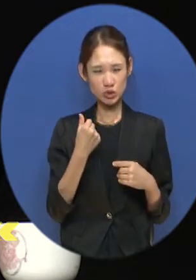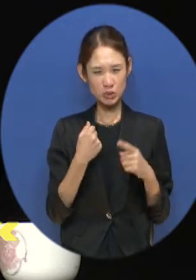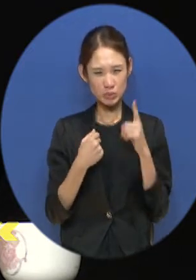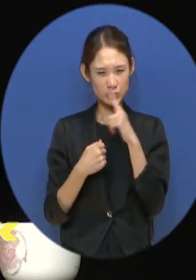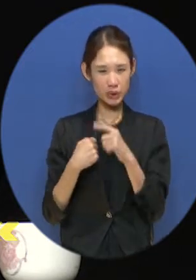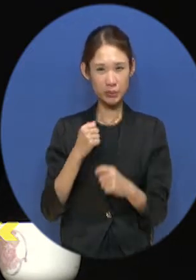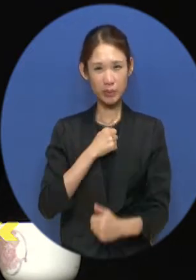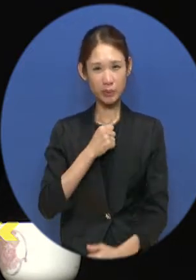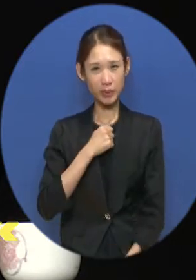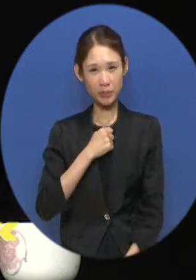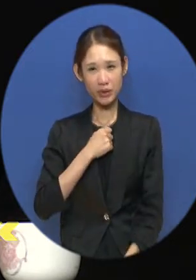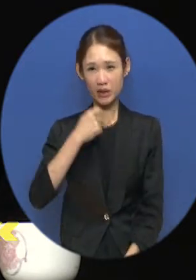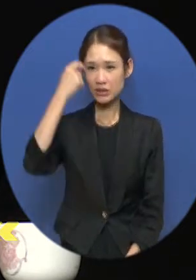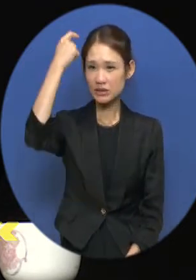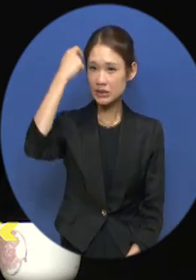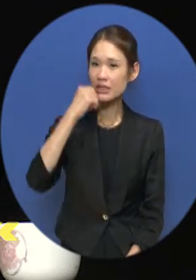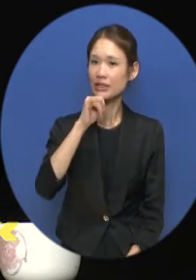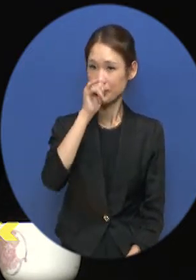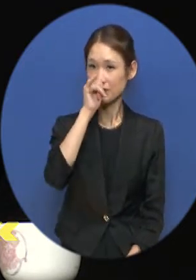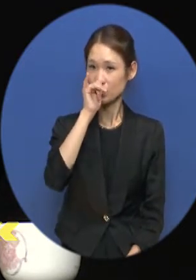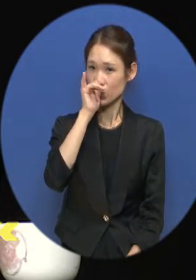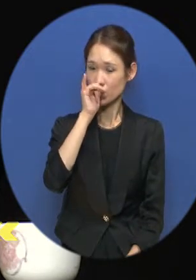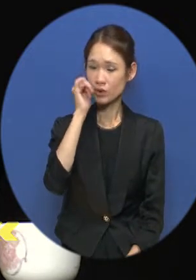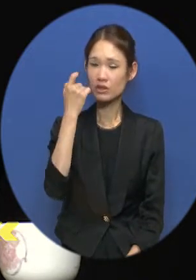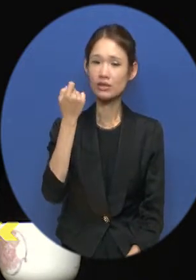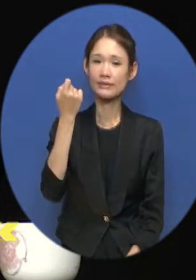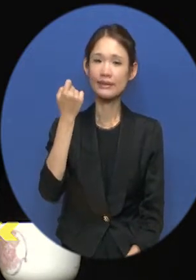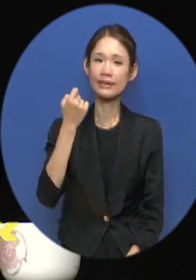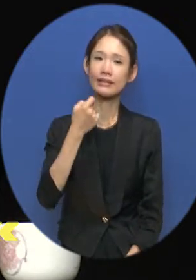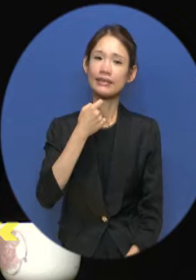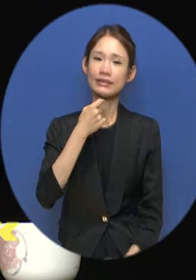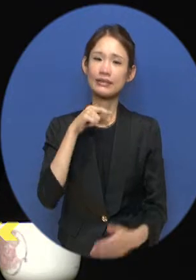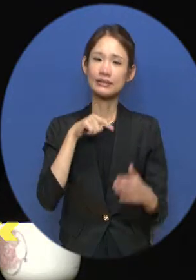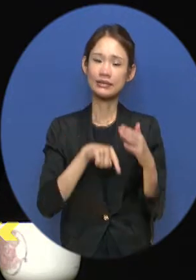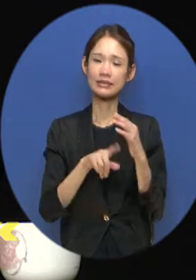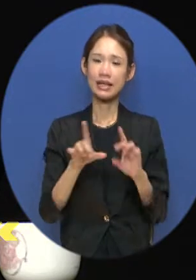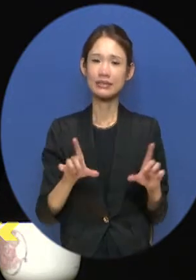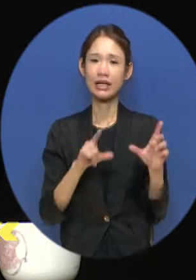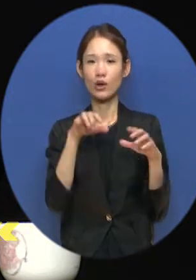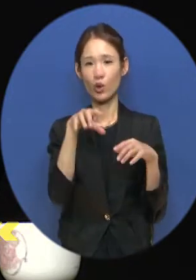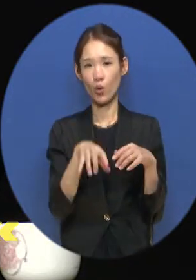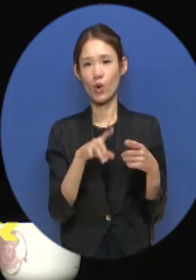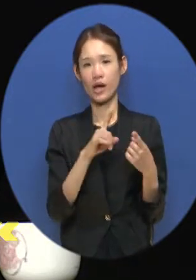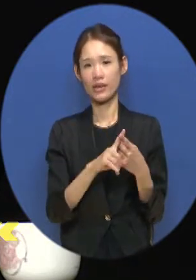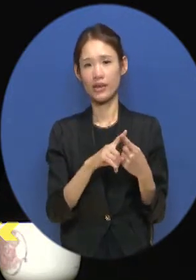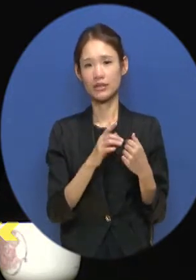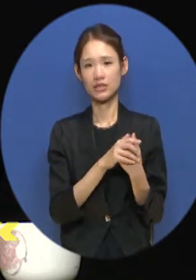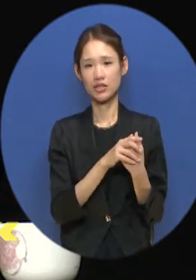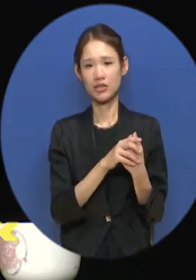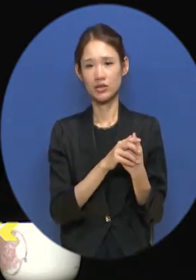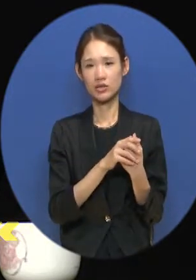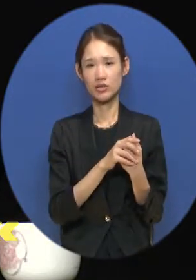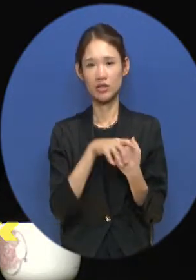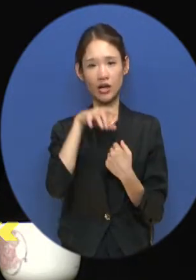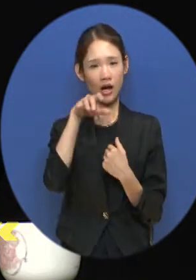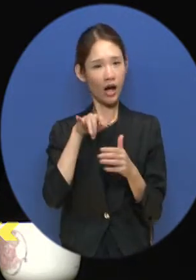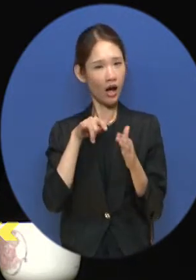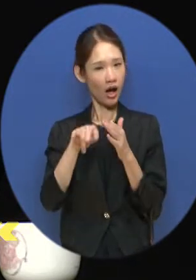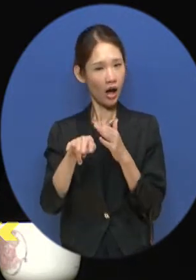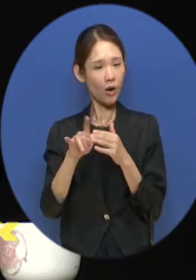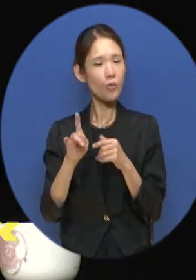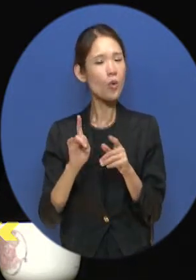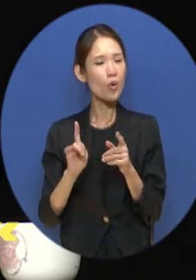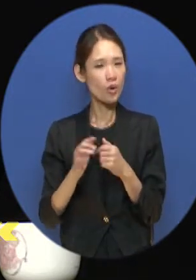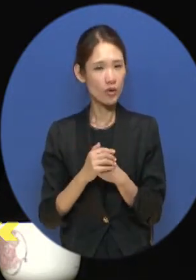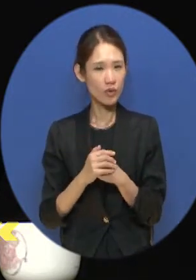다른다는 것을 이제 느낄 수가 있는데요. 먼저 지하 생활 공간이라고 하면 주로 어디를